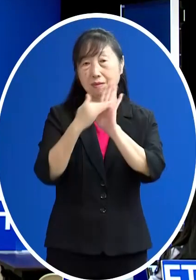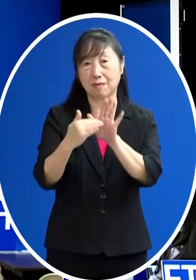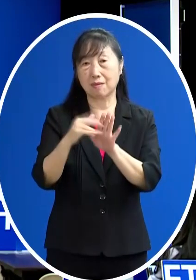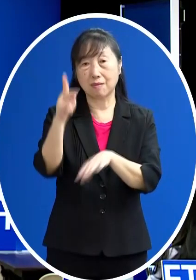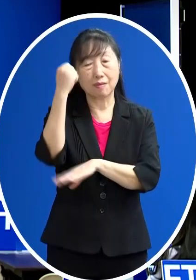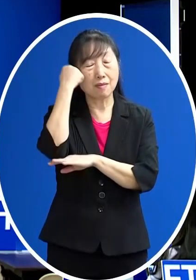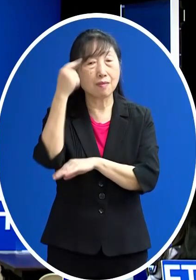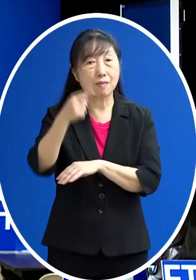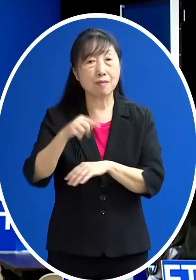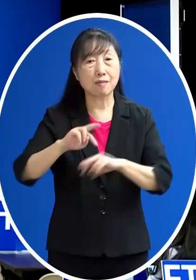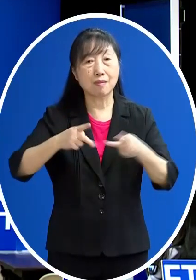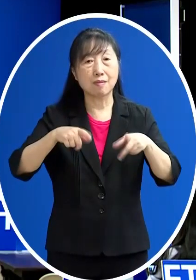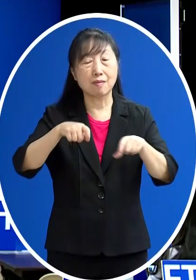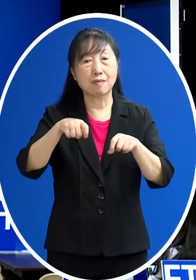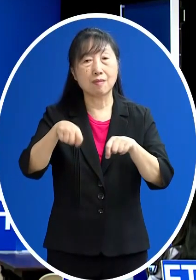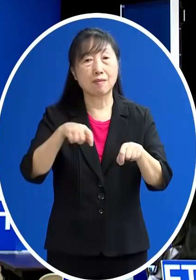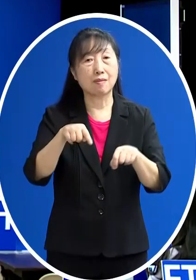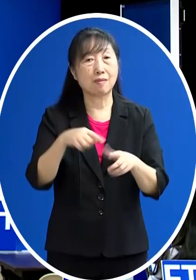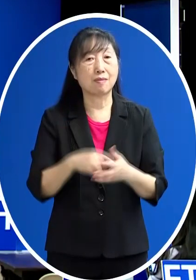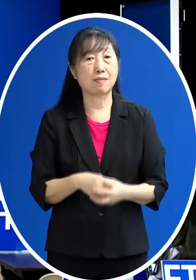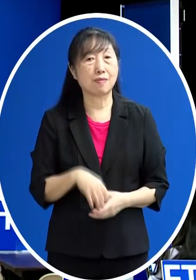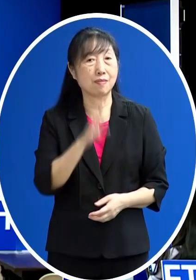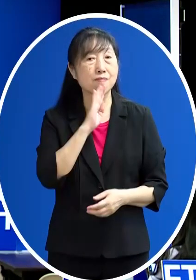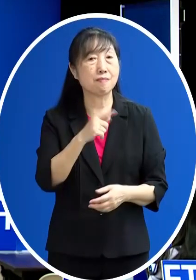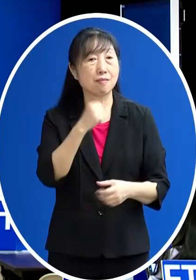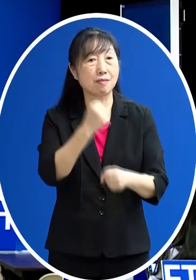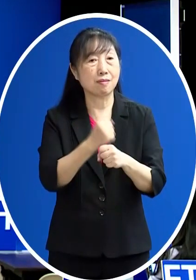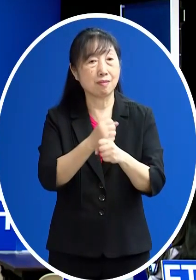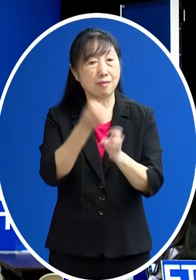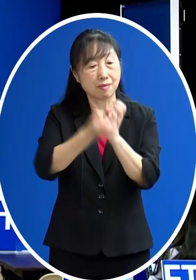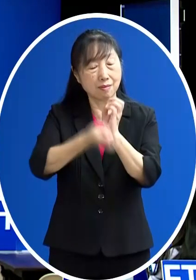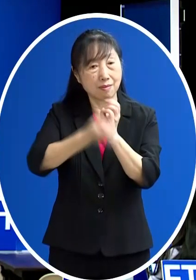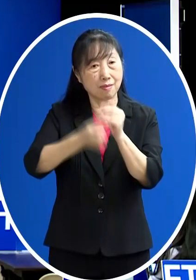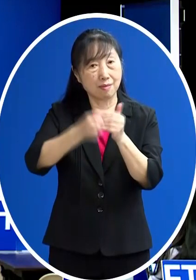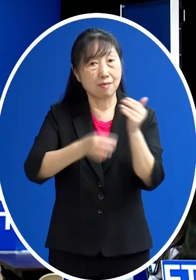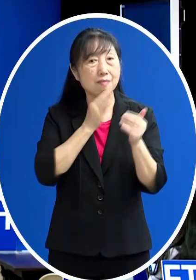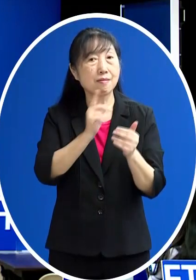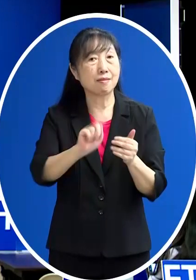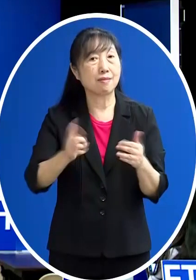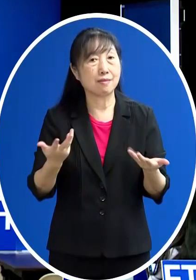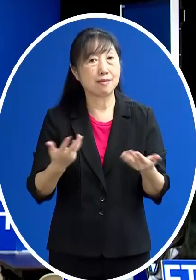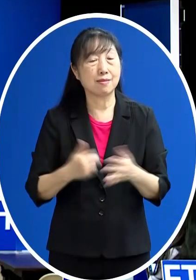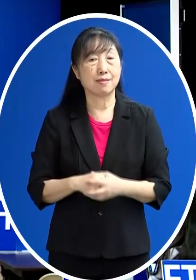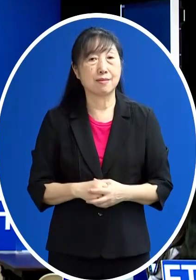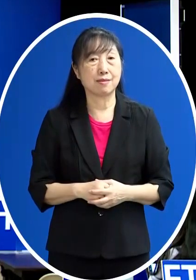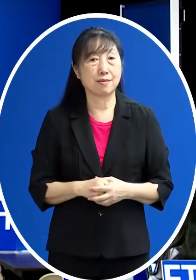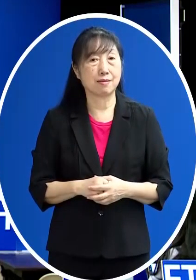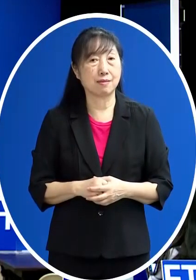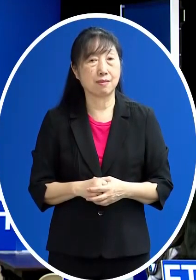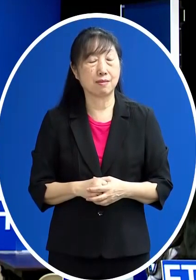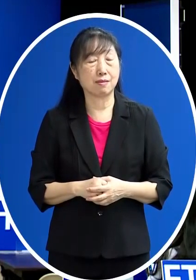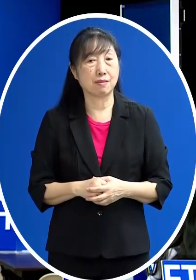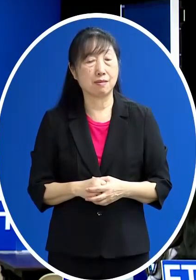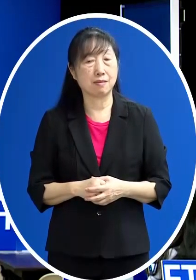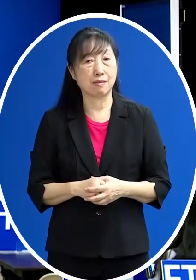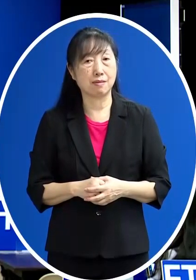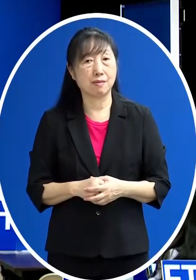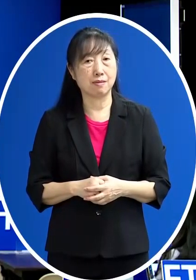的战略改变重点，还有实施细项有什么，可以帮我们说一下吗？谢谢。 什么样的改变？